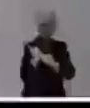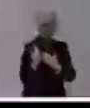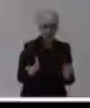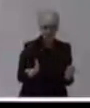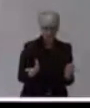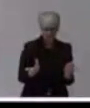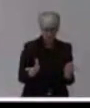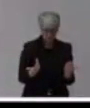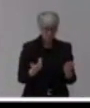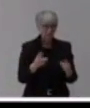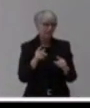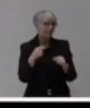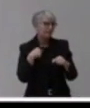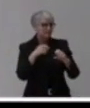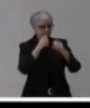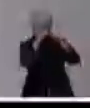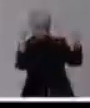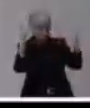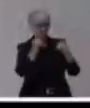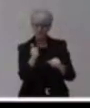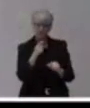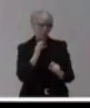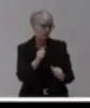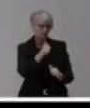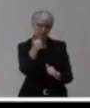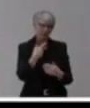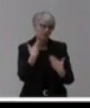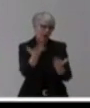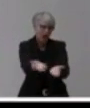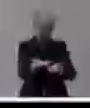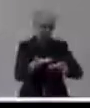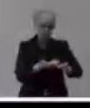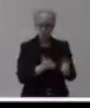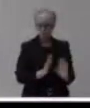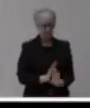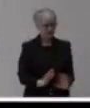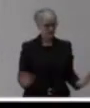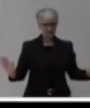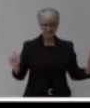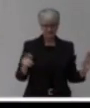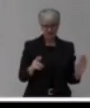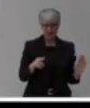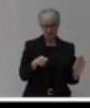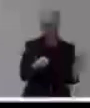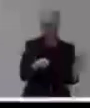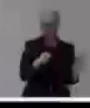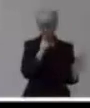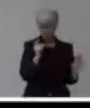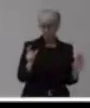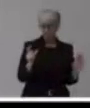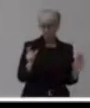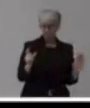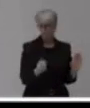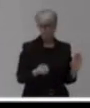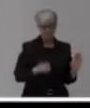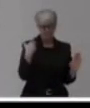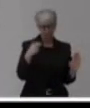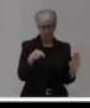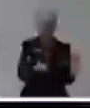Ma l'idea è proprio accoglienza e orientamento. Queste sono un po' le due parole chiave che caratterizzano lo sportello del Family Care.